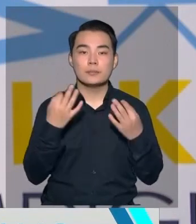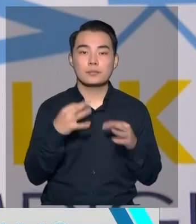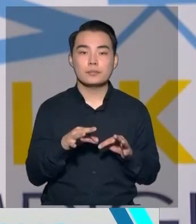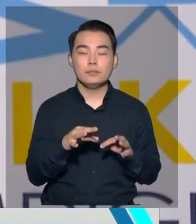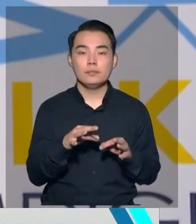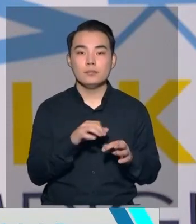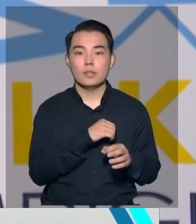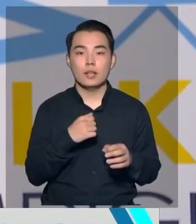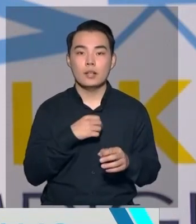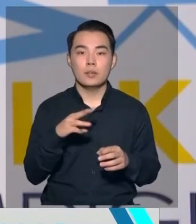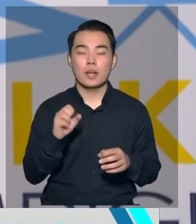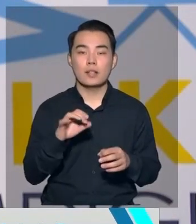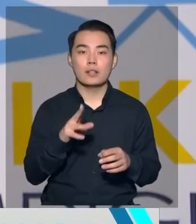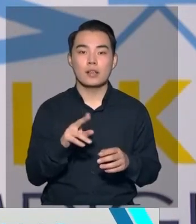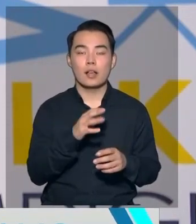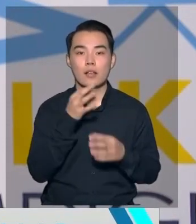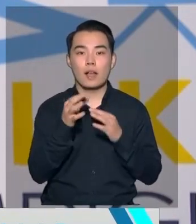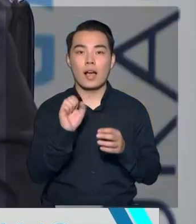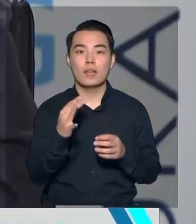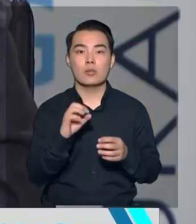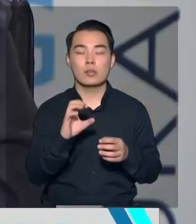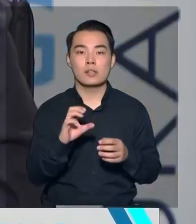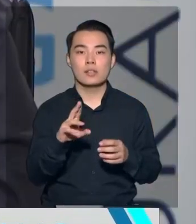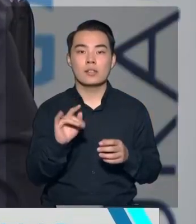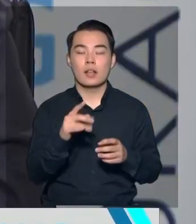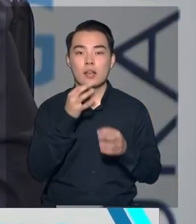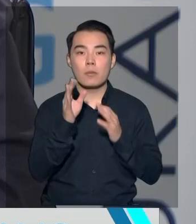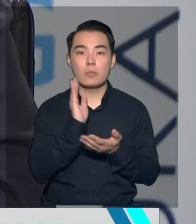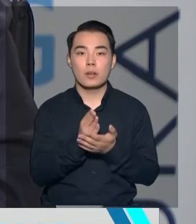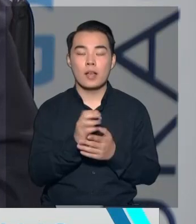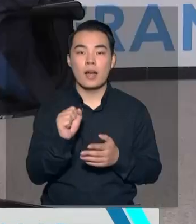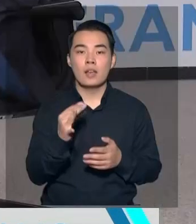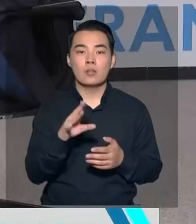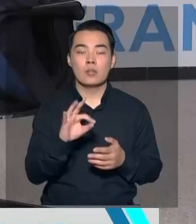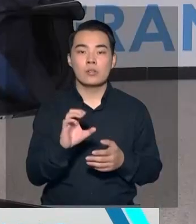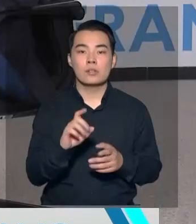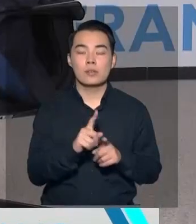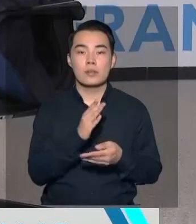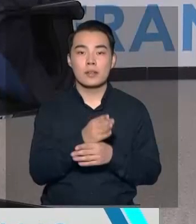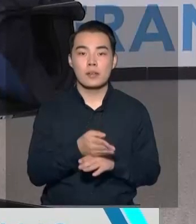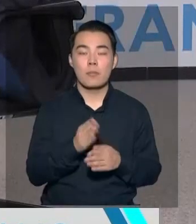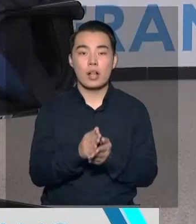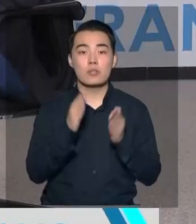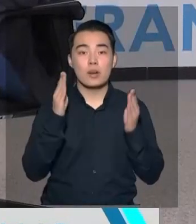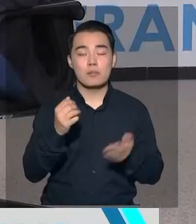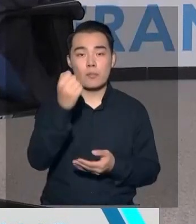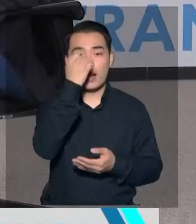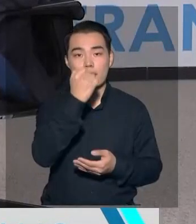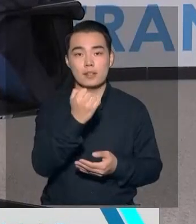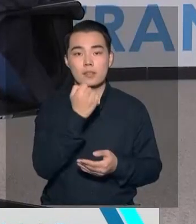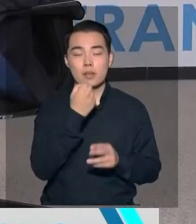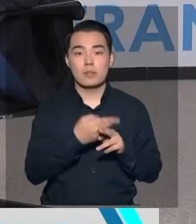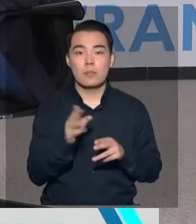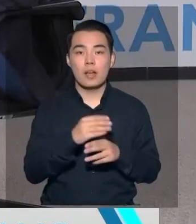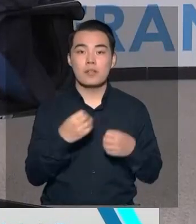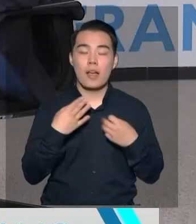саясаттанушы мәжілістің экс-депутаты Айдос Сарыммен сұхбаттасатын боламыз. Айдос мырза, уақытыңызды бөлгеніңізге көп алғыс айтамыз. Мына тойдың